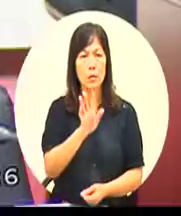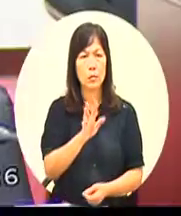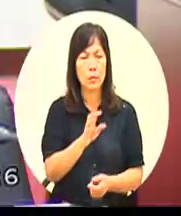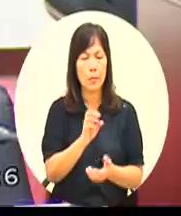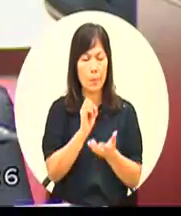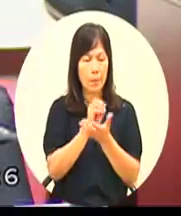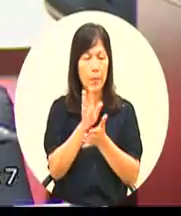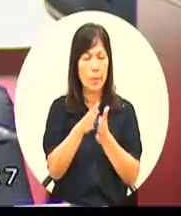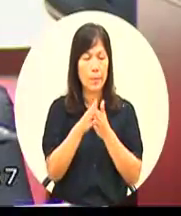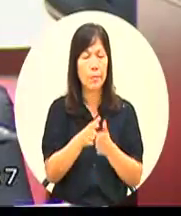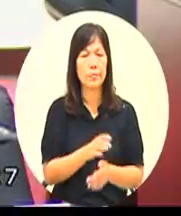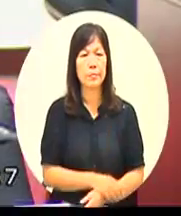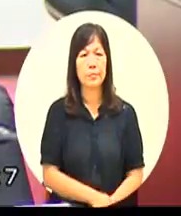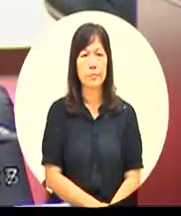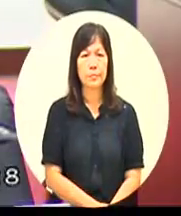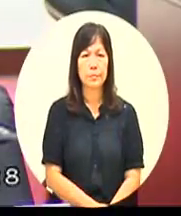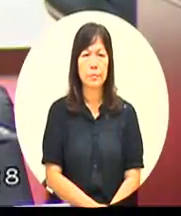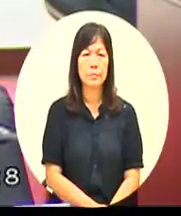家